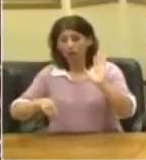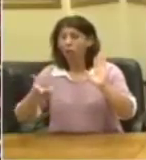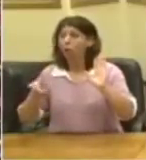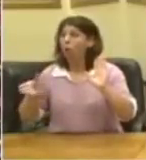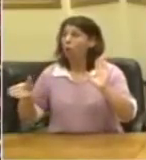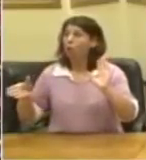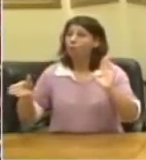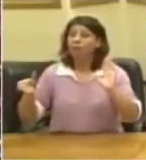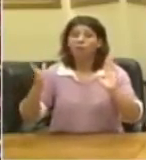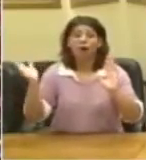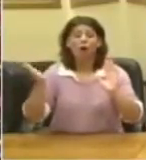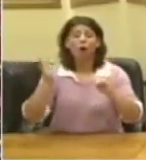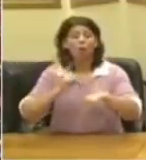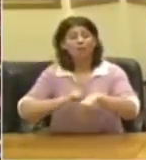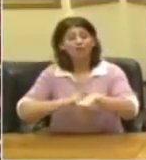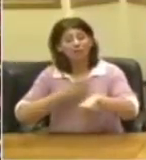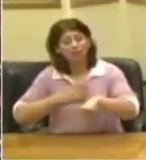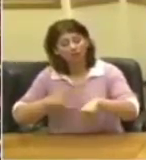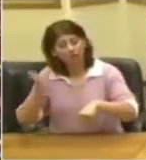Οποτεδήποτε, όποια ώρα θέλετε.